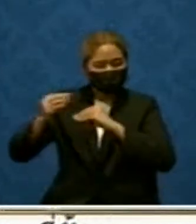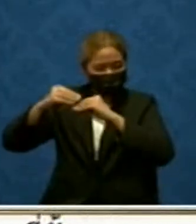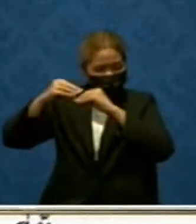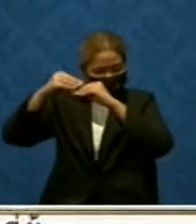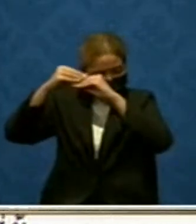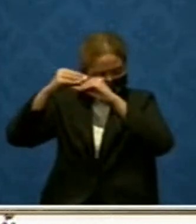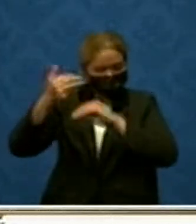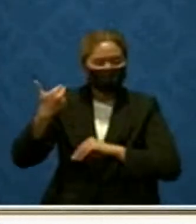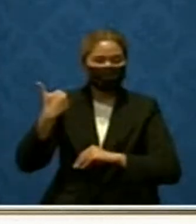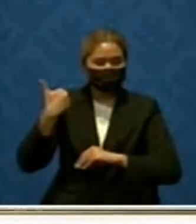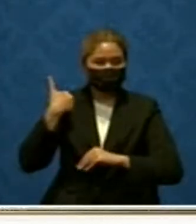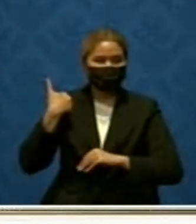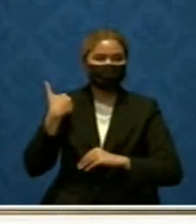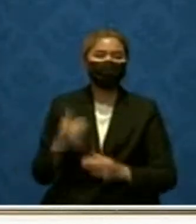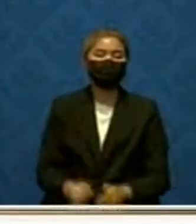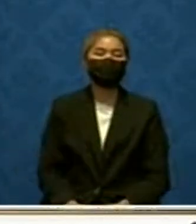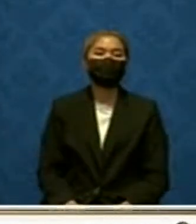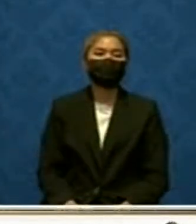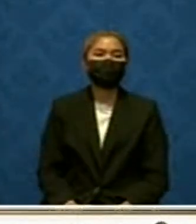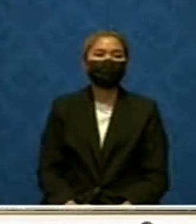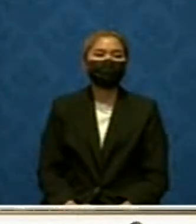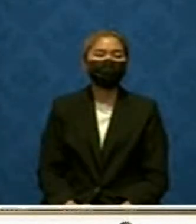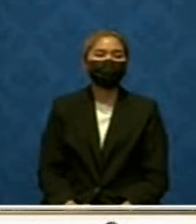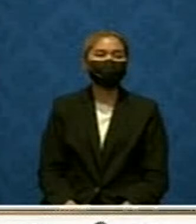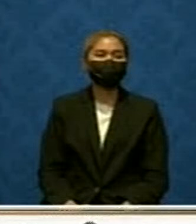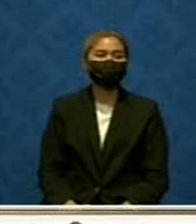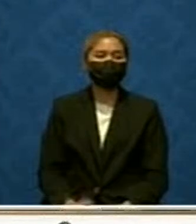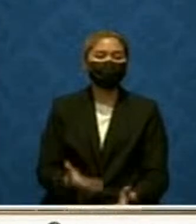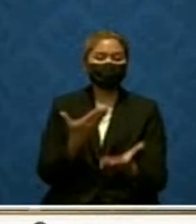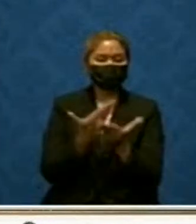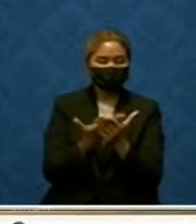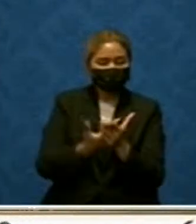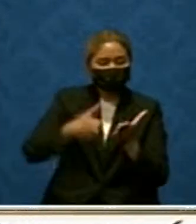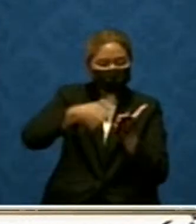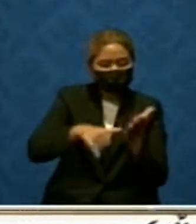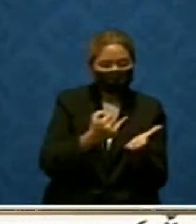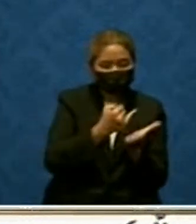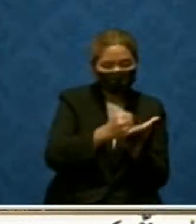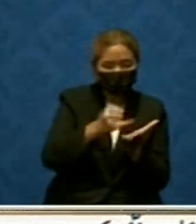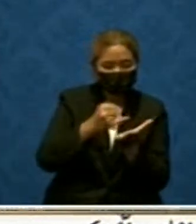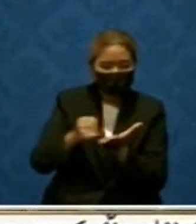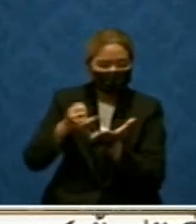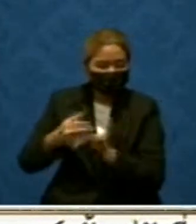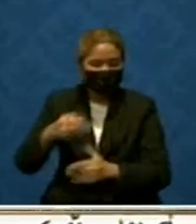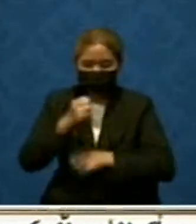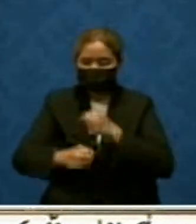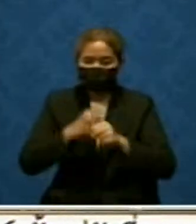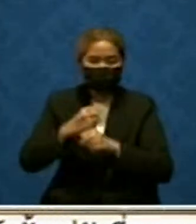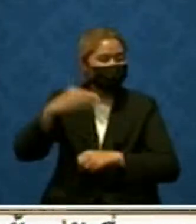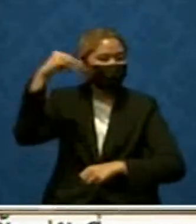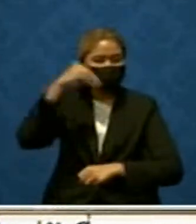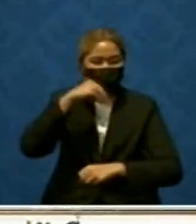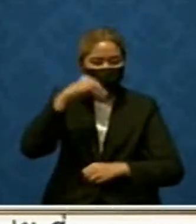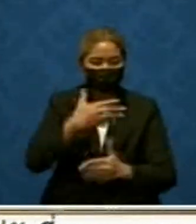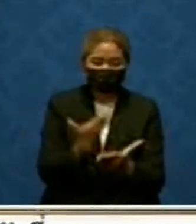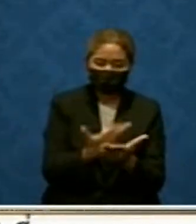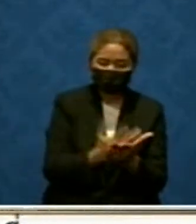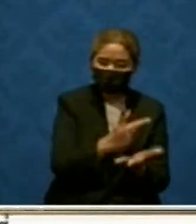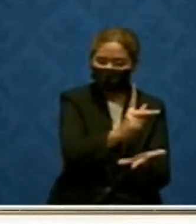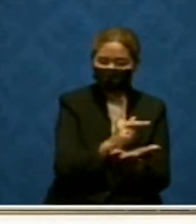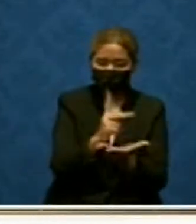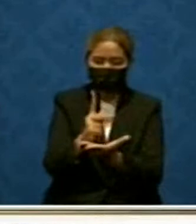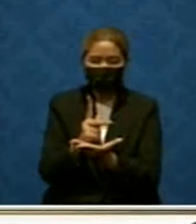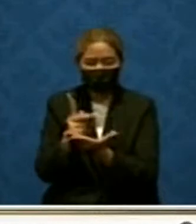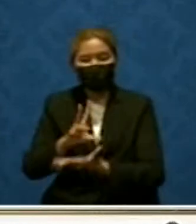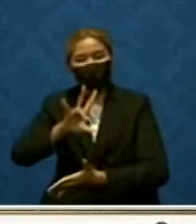185 ล้าน ล้านบาทแล้วต้ใช้นี่ก ปีละ merc แสน้านบาททุกปี กู้เพิ่มเวื ปละ 7